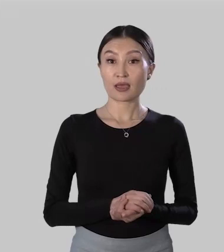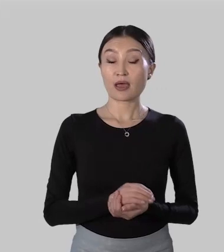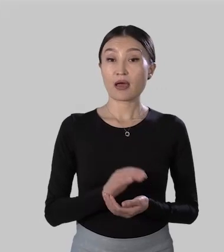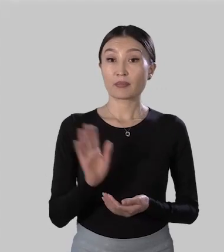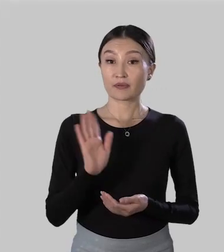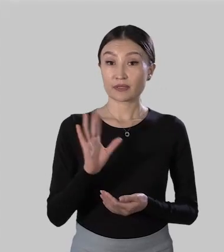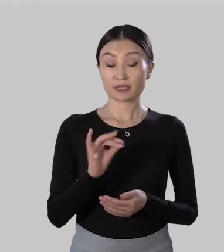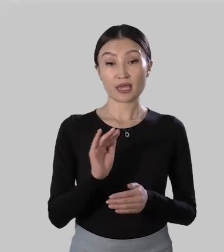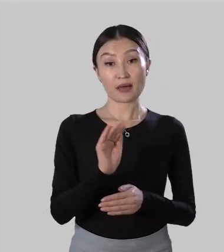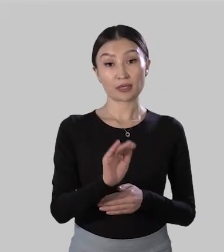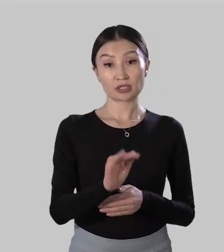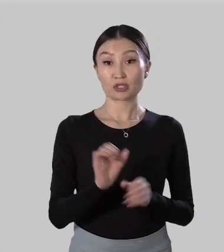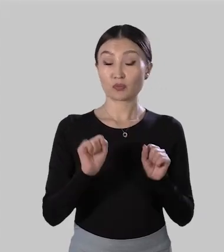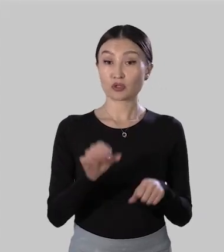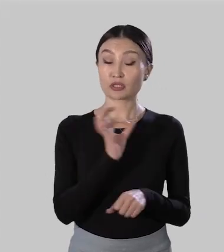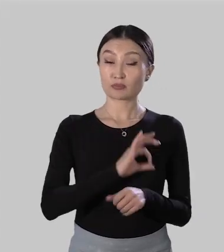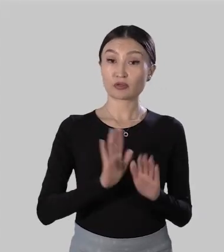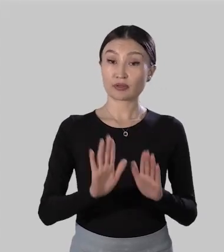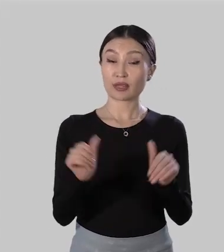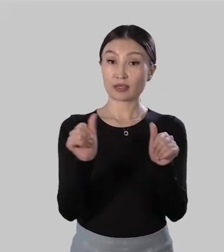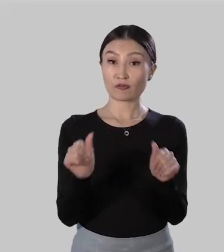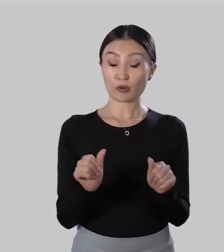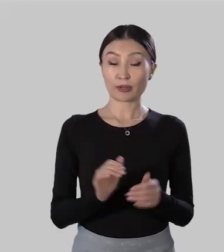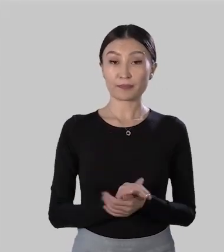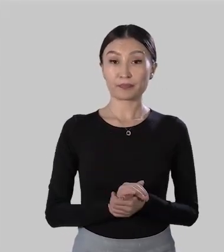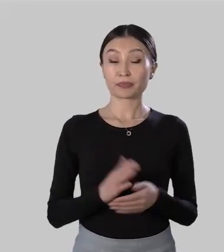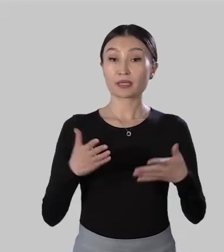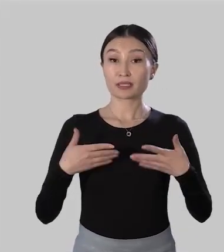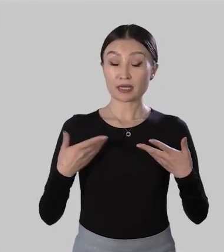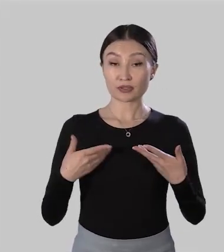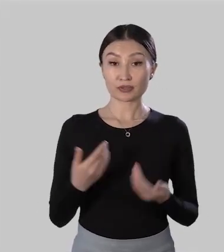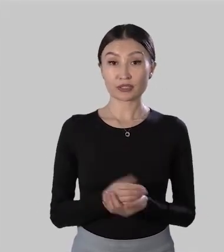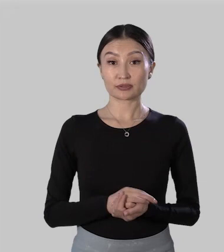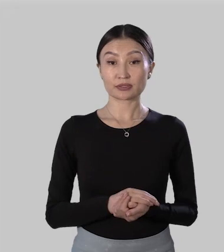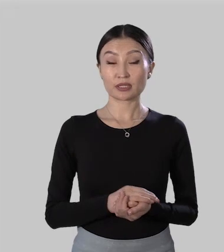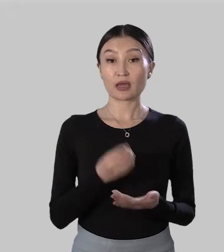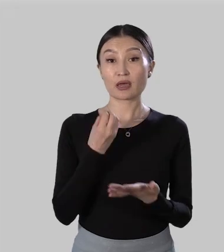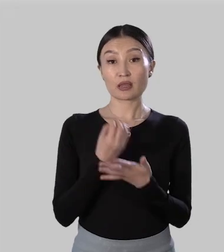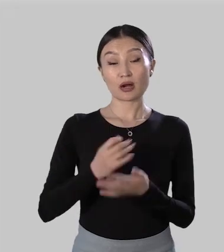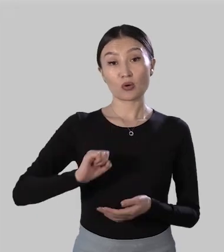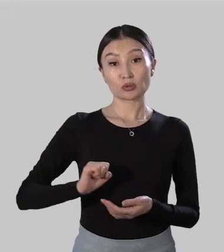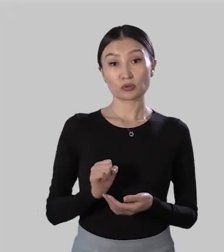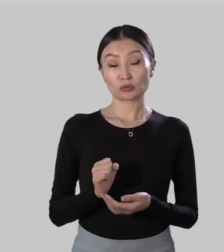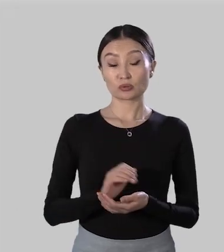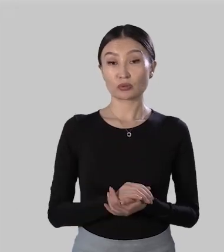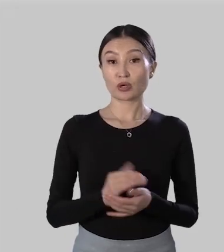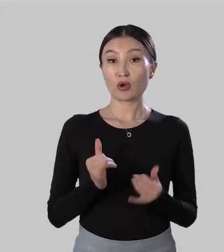В приветствии и обращении можете использовать такие формулы. Здравствуйте, дорогой